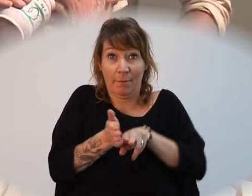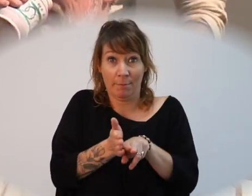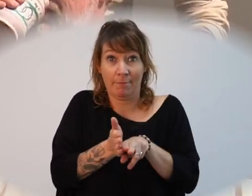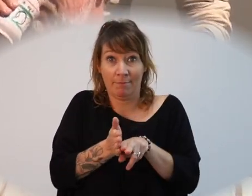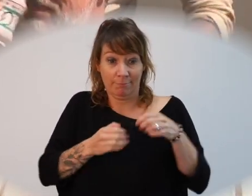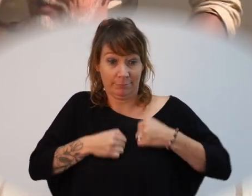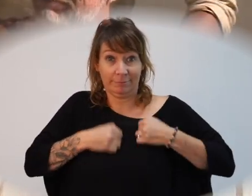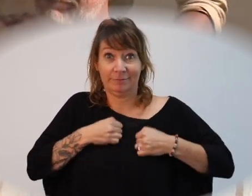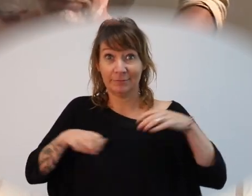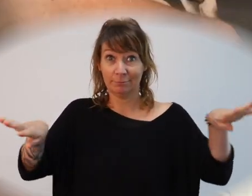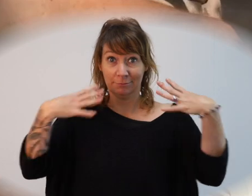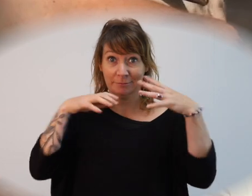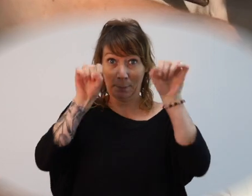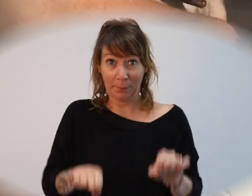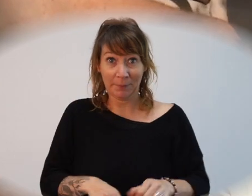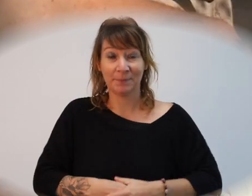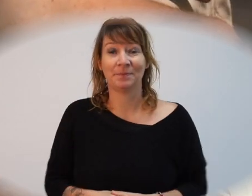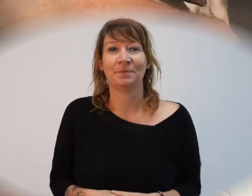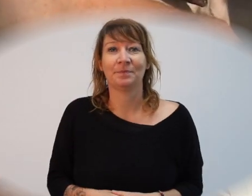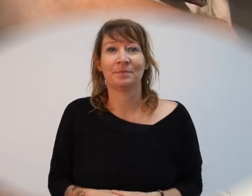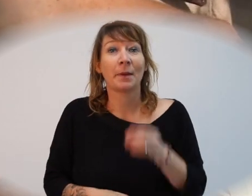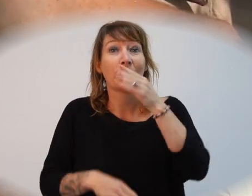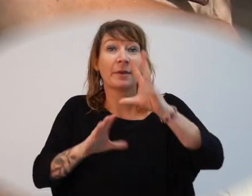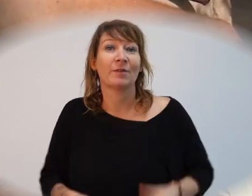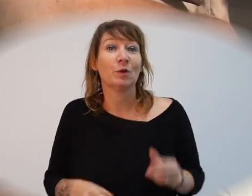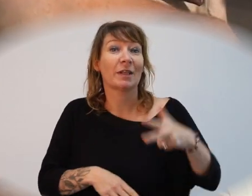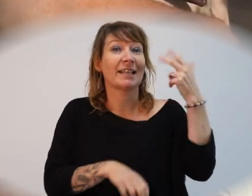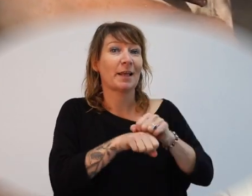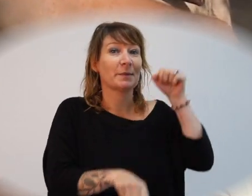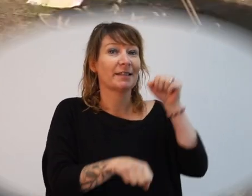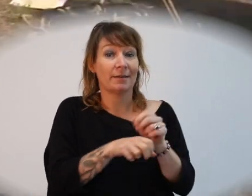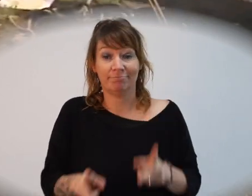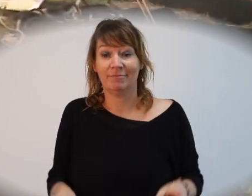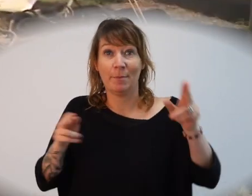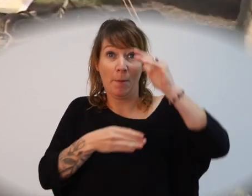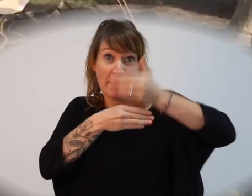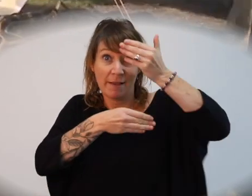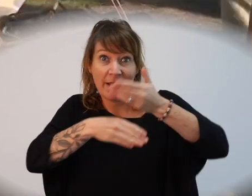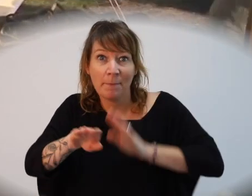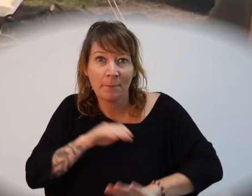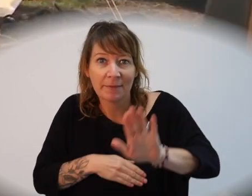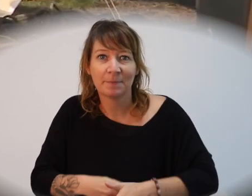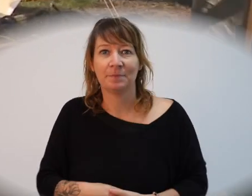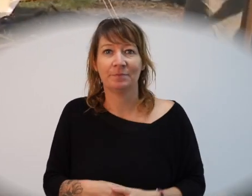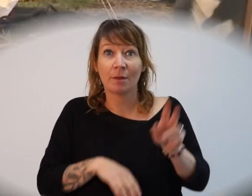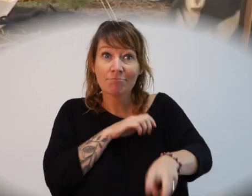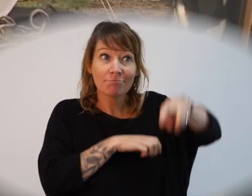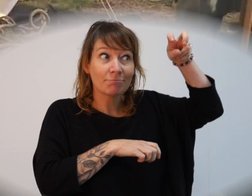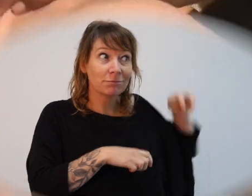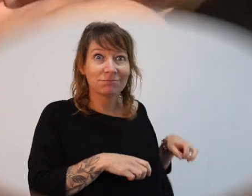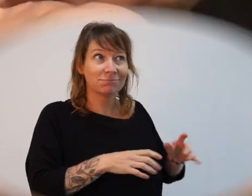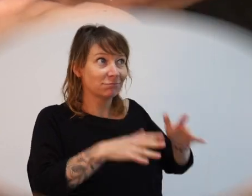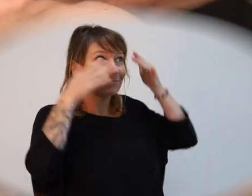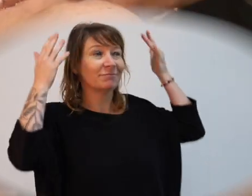Un bain en public. Bienvenue au XIIIe siècle, en pleine époque médiévale. Un voyage dans le temps